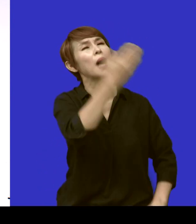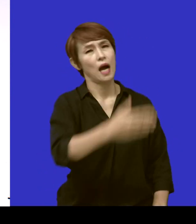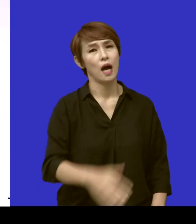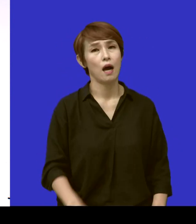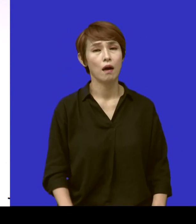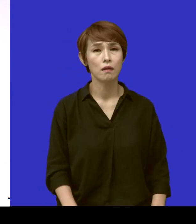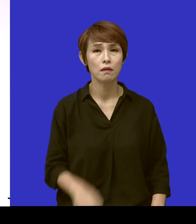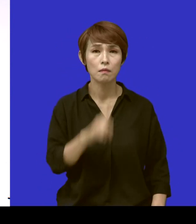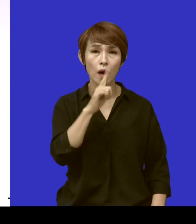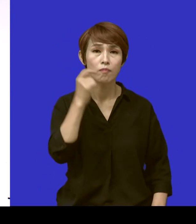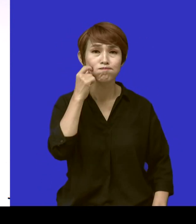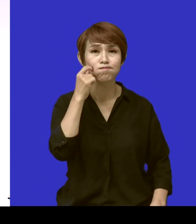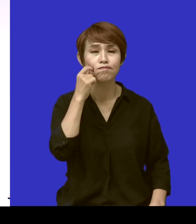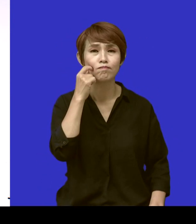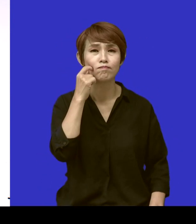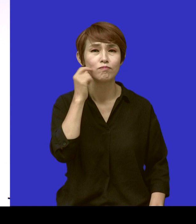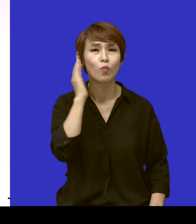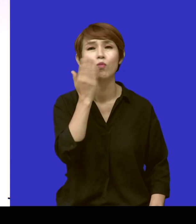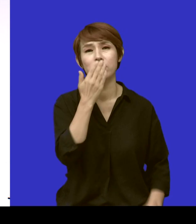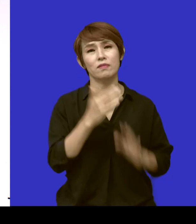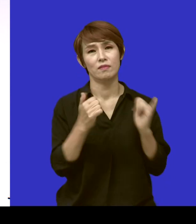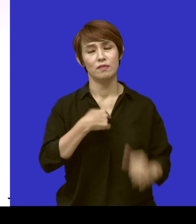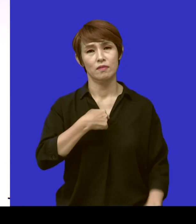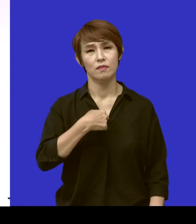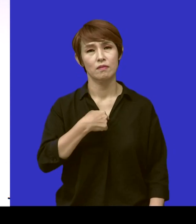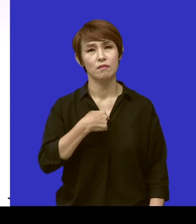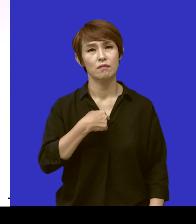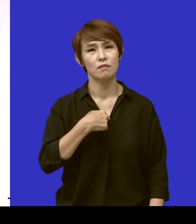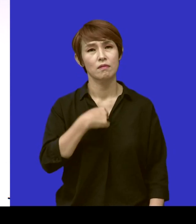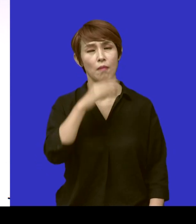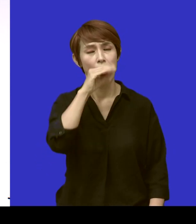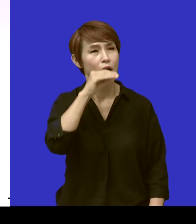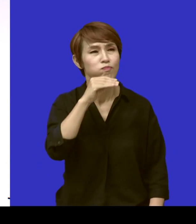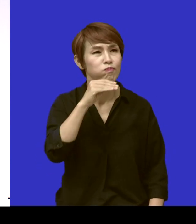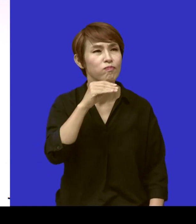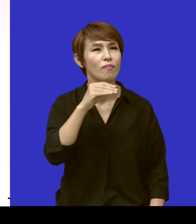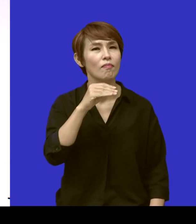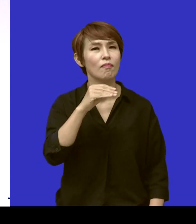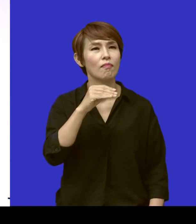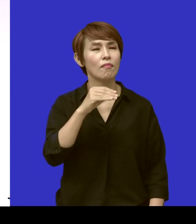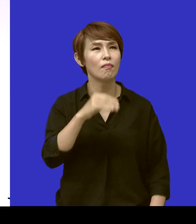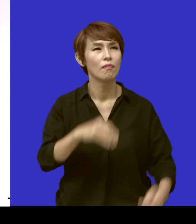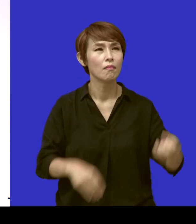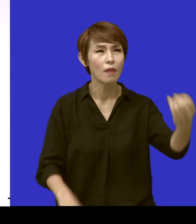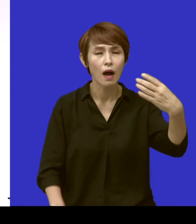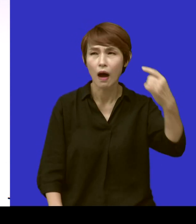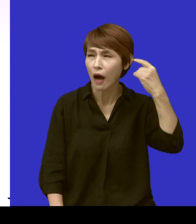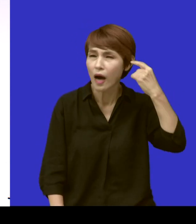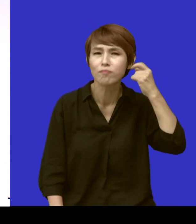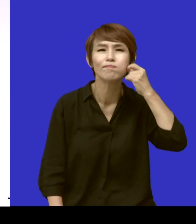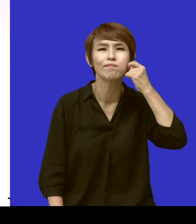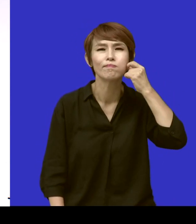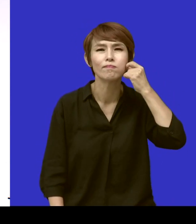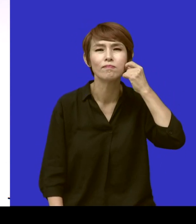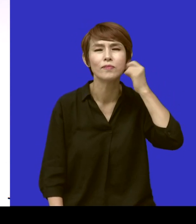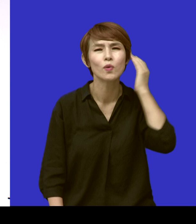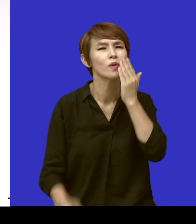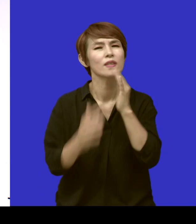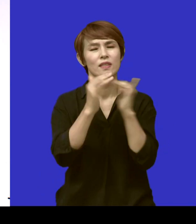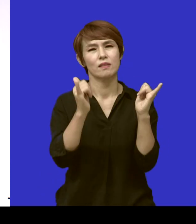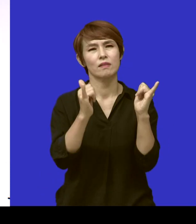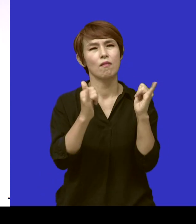수 있는데 전 또 농아인이잖아요. 말할 수도 상대방의 말을 들을 수도 없기 때문에